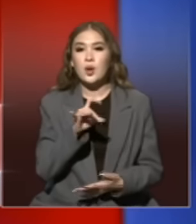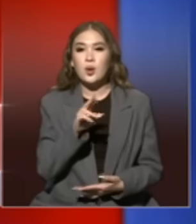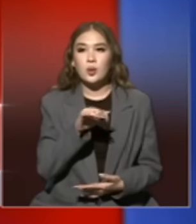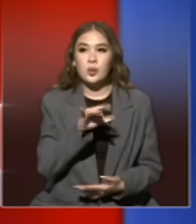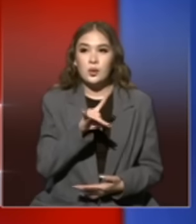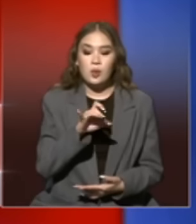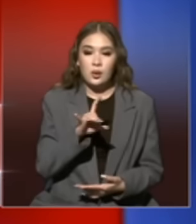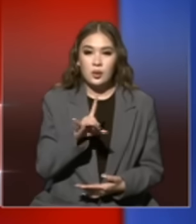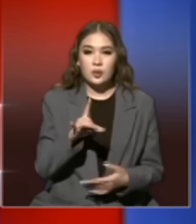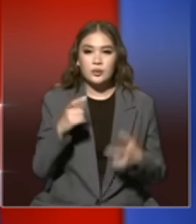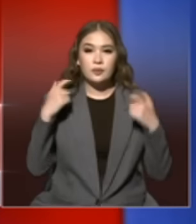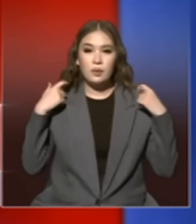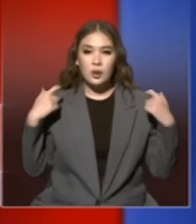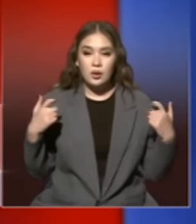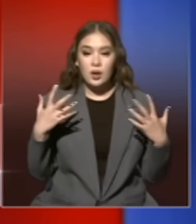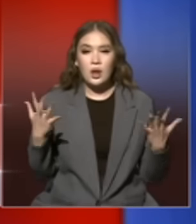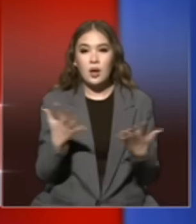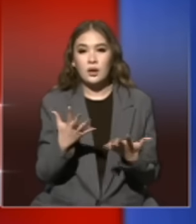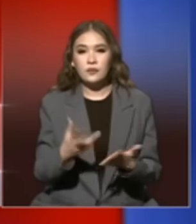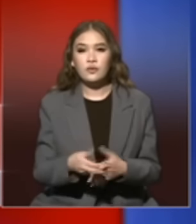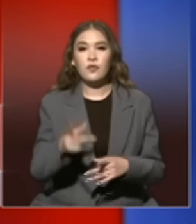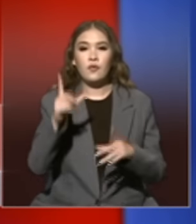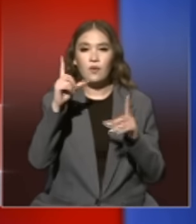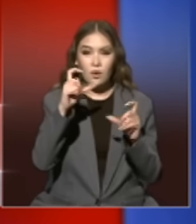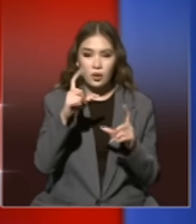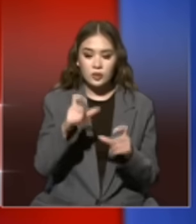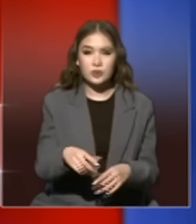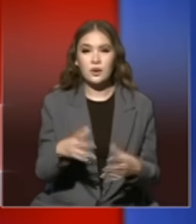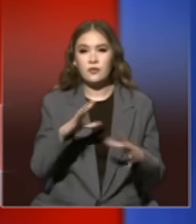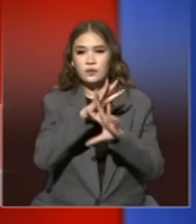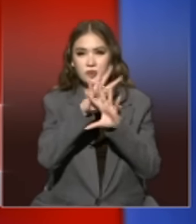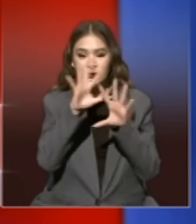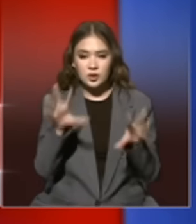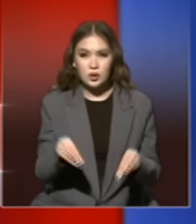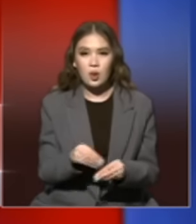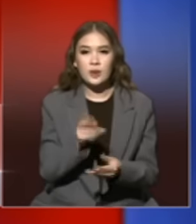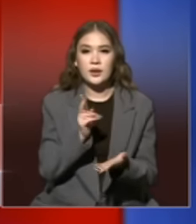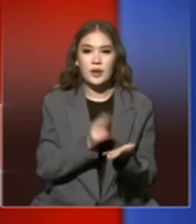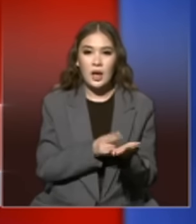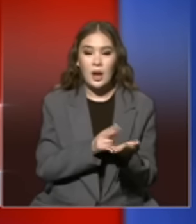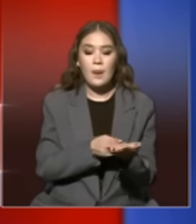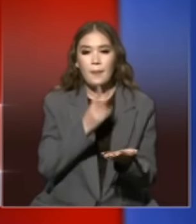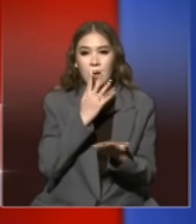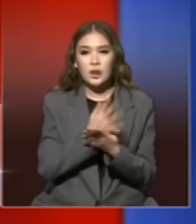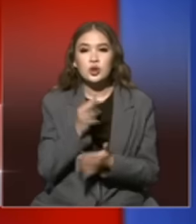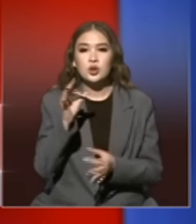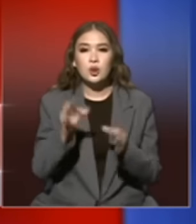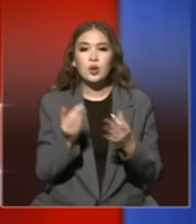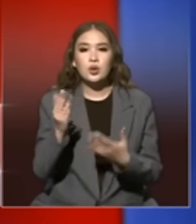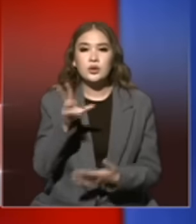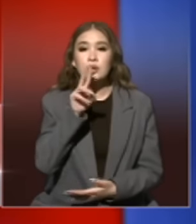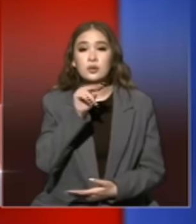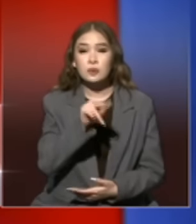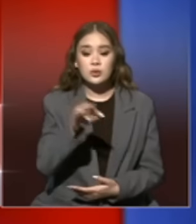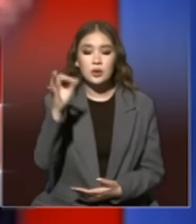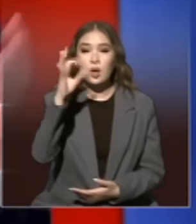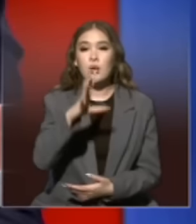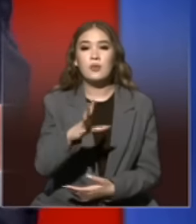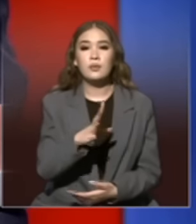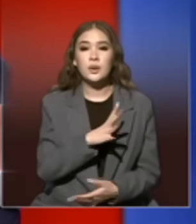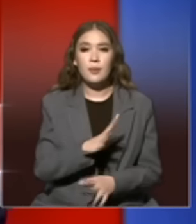іс материалдарын дәлелдеп, суреттерін көрсетіп, істі көрсетіп, соттың сөйлеген сөзі, жаңағы соның